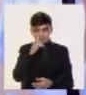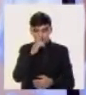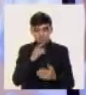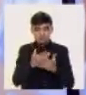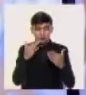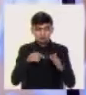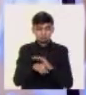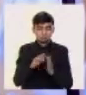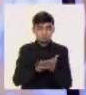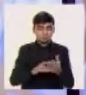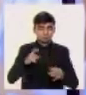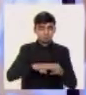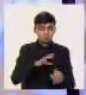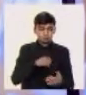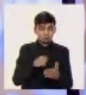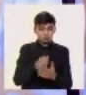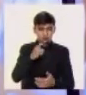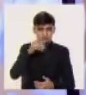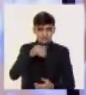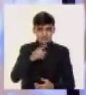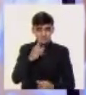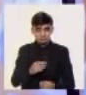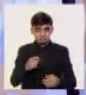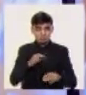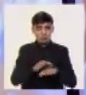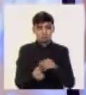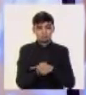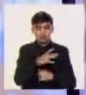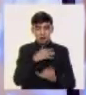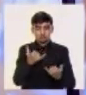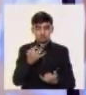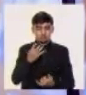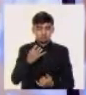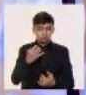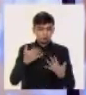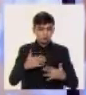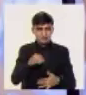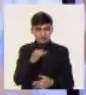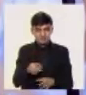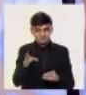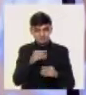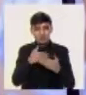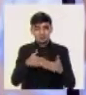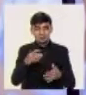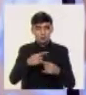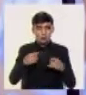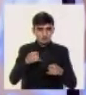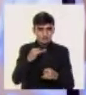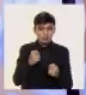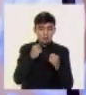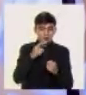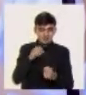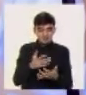назад здесь регистрировали до 100 тысяч больных. Сегодня же около 400. В Каталонии решили открыть гостиницы и спортивные